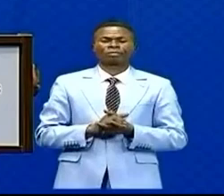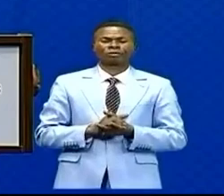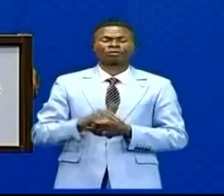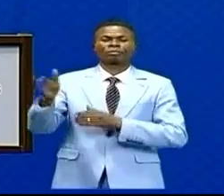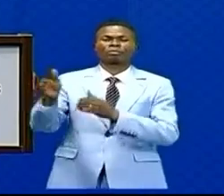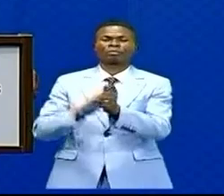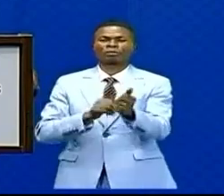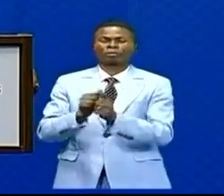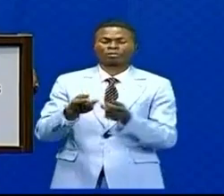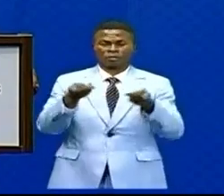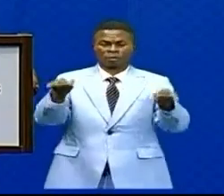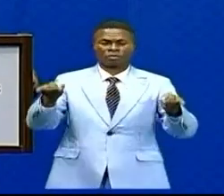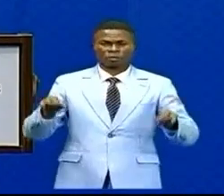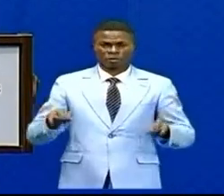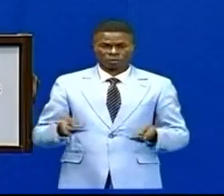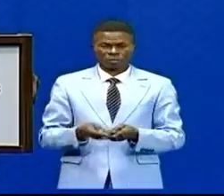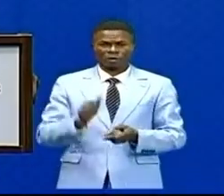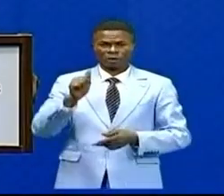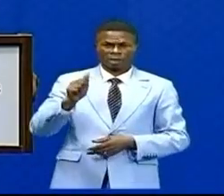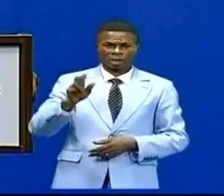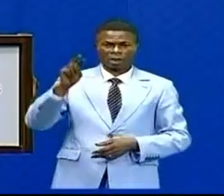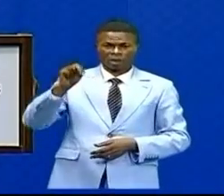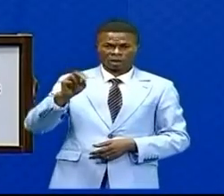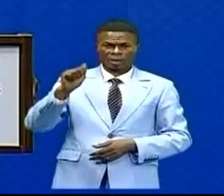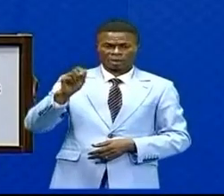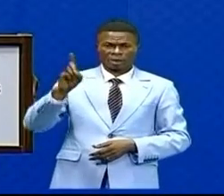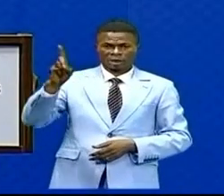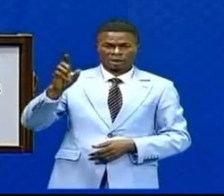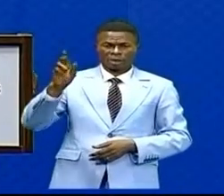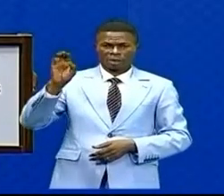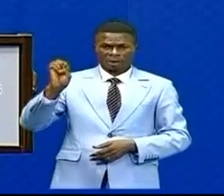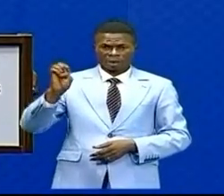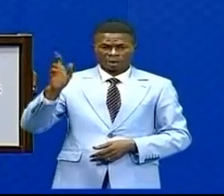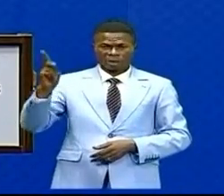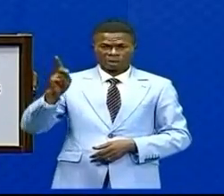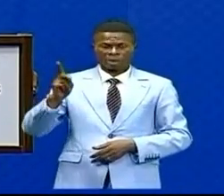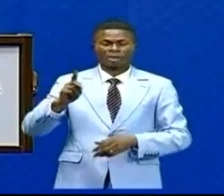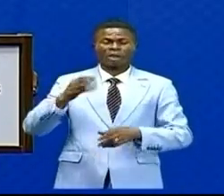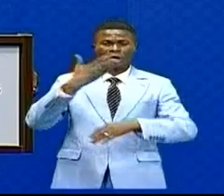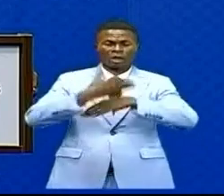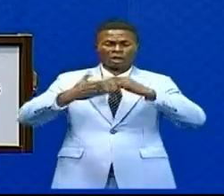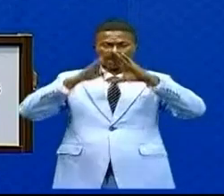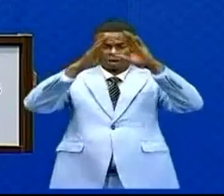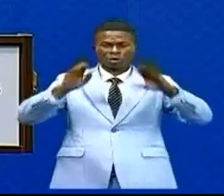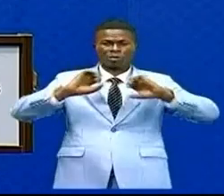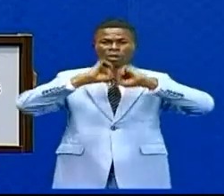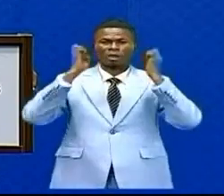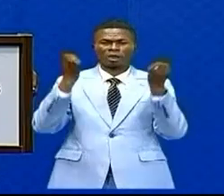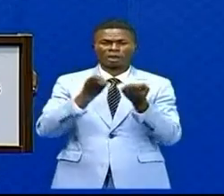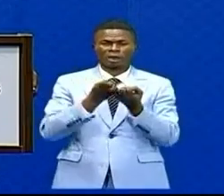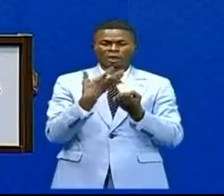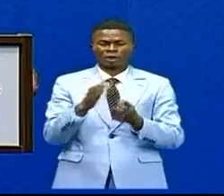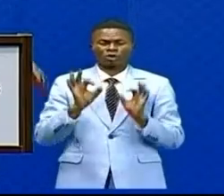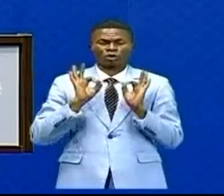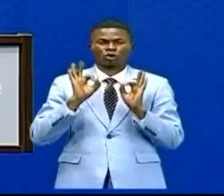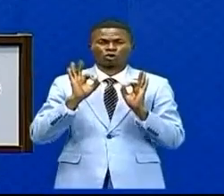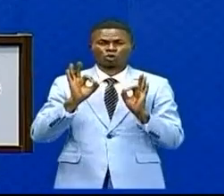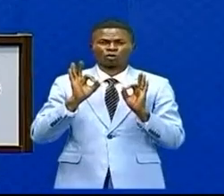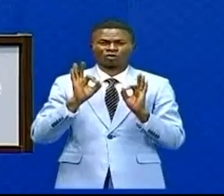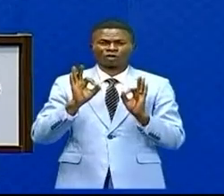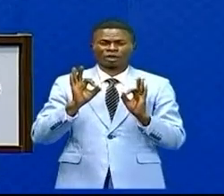Spoliation du site de l'ANADEC devant abriter la maison de l'entrepreneuriat et de l'innovation.